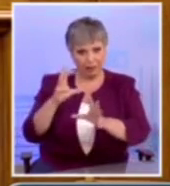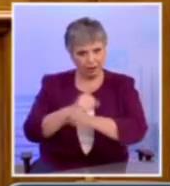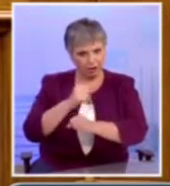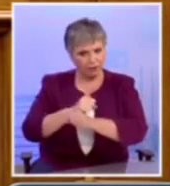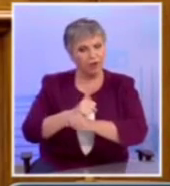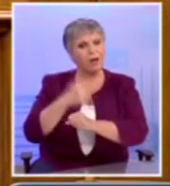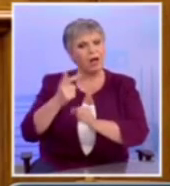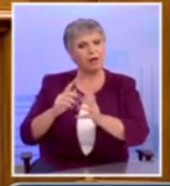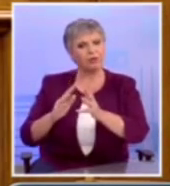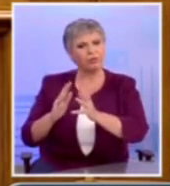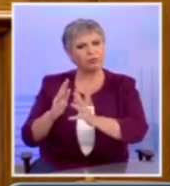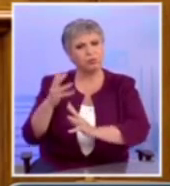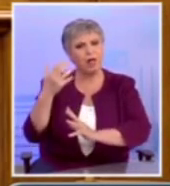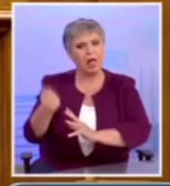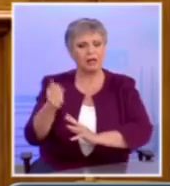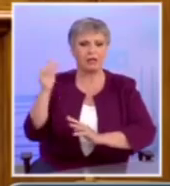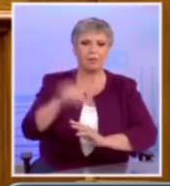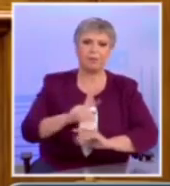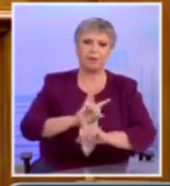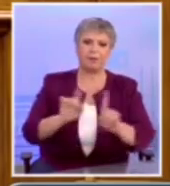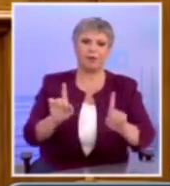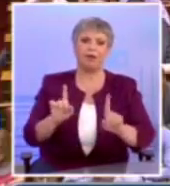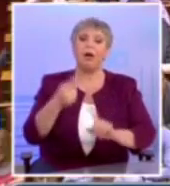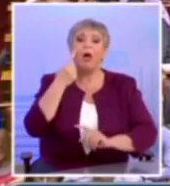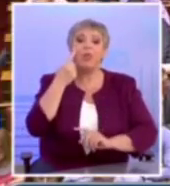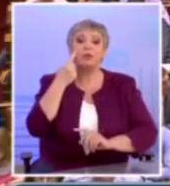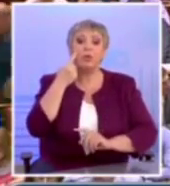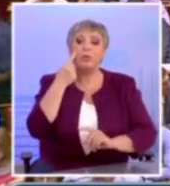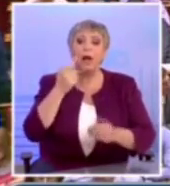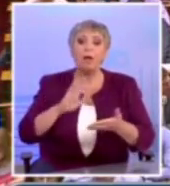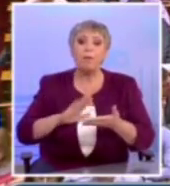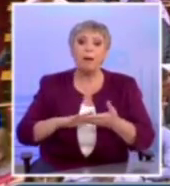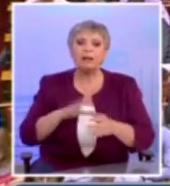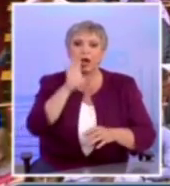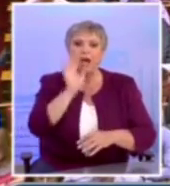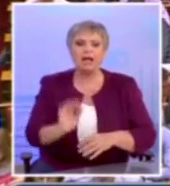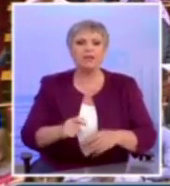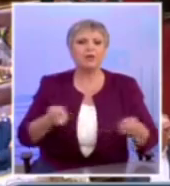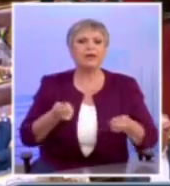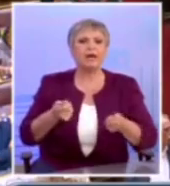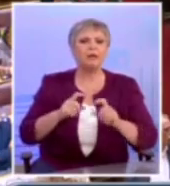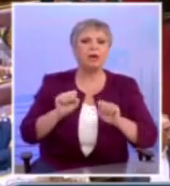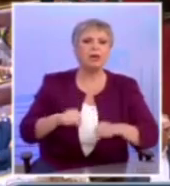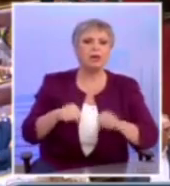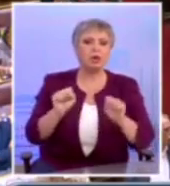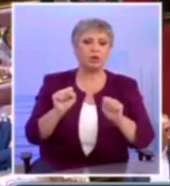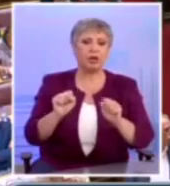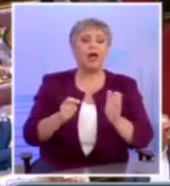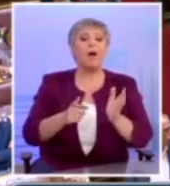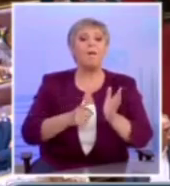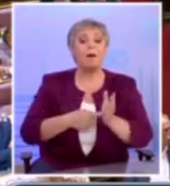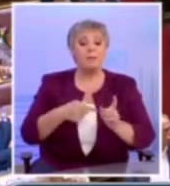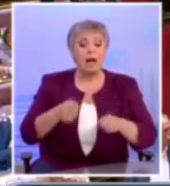αν αυτό μπορεί να γίνει στην πράξη. Άρα αυτή η συμφωνία πρέπει να αποφασιστεί και